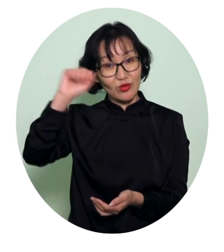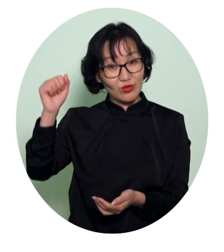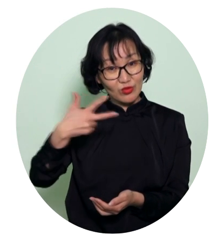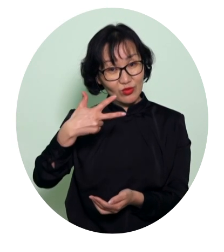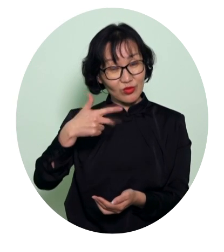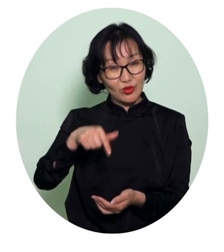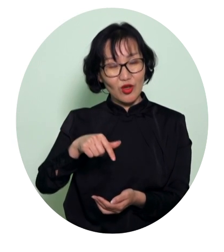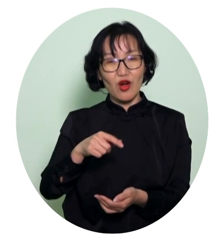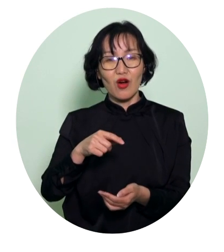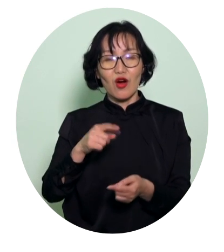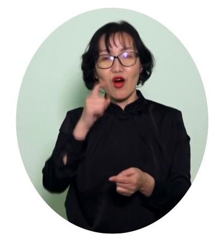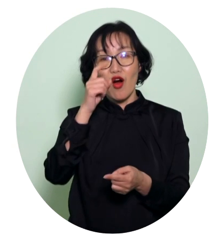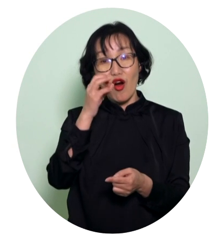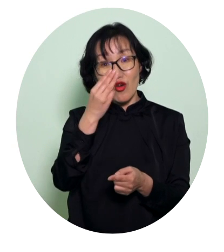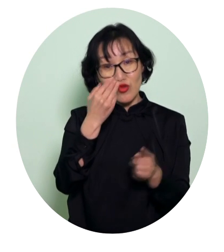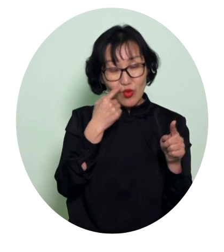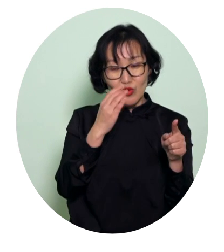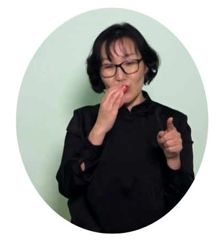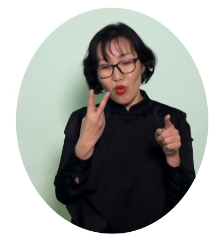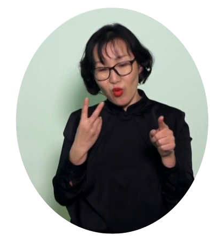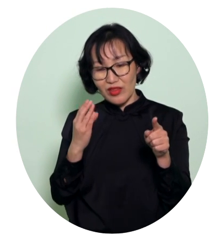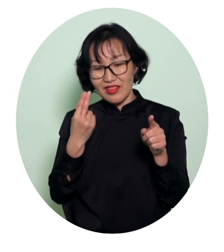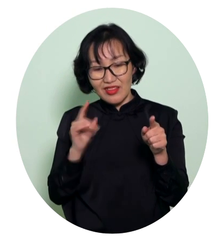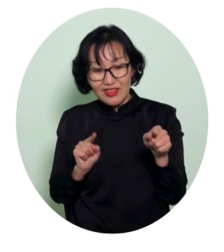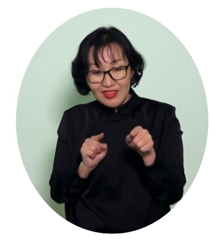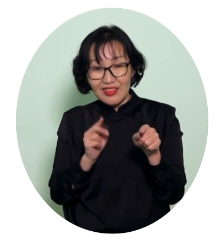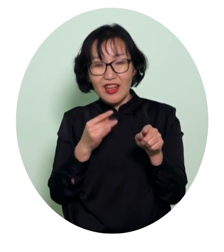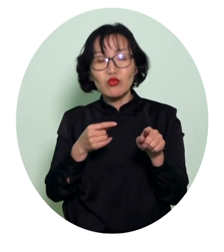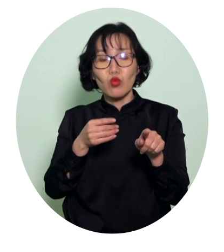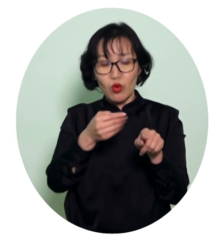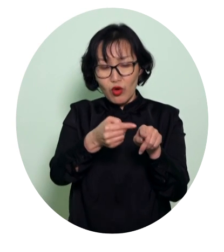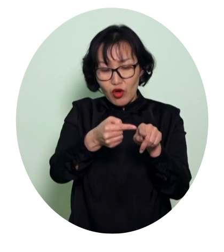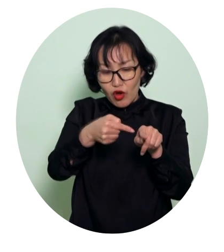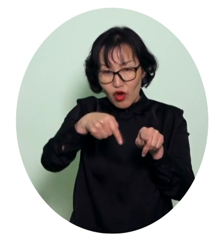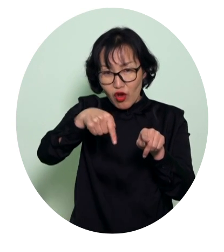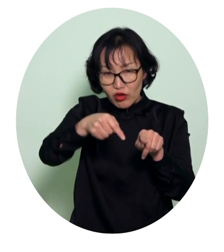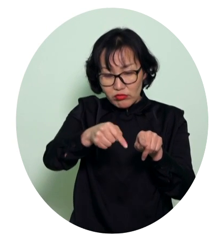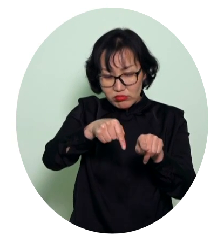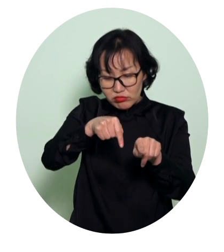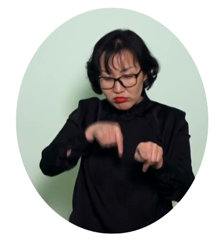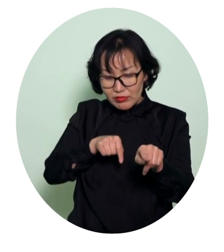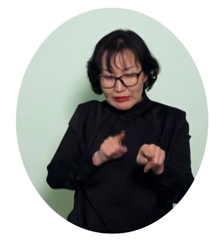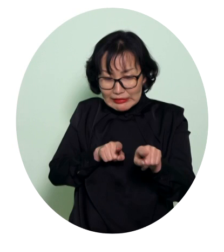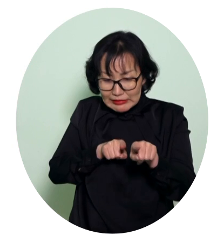За гурав дахь буюу хошуу сүүл даран. Хошуу сүүл даран гэдэг үг маань ар араас